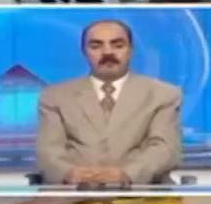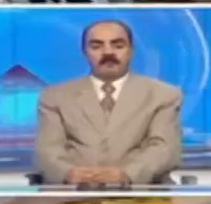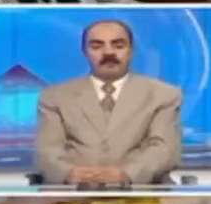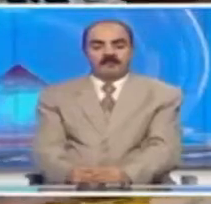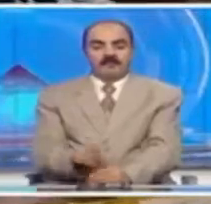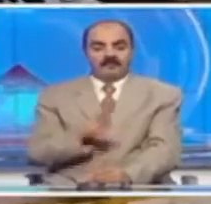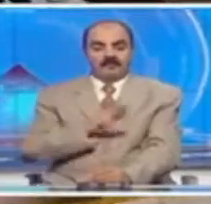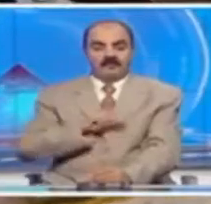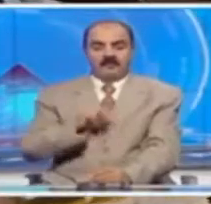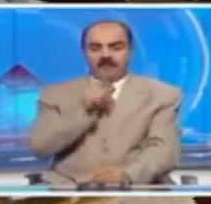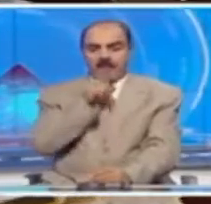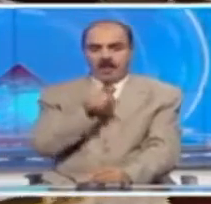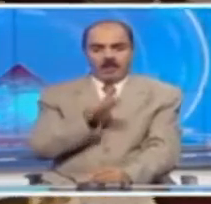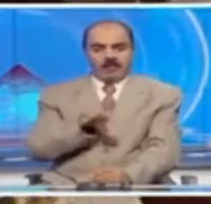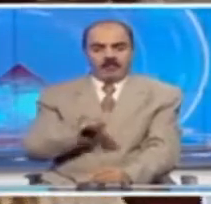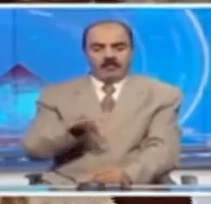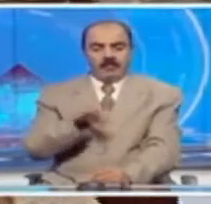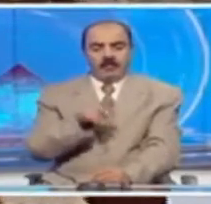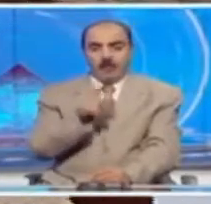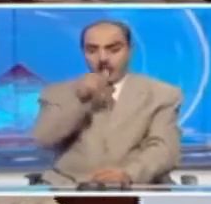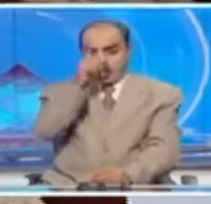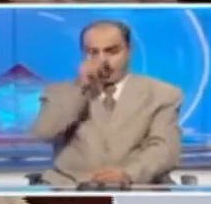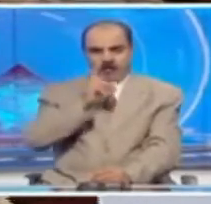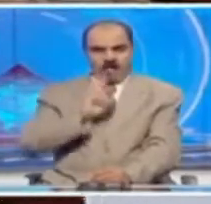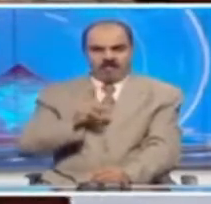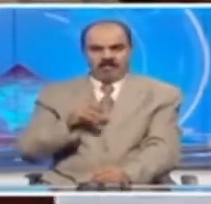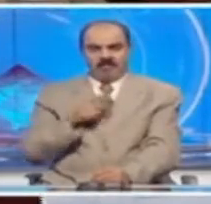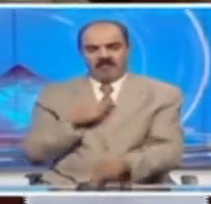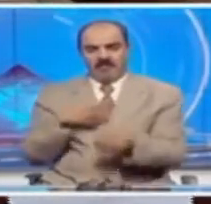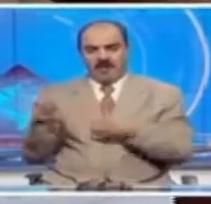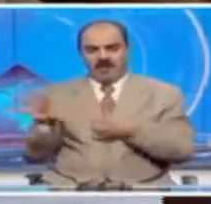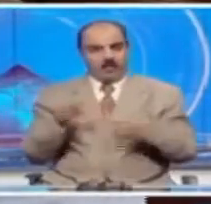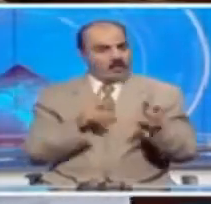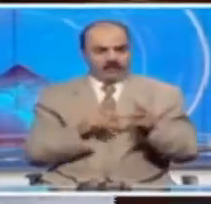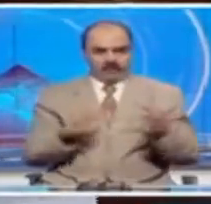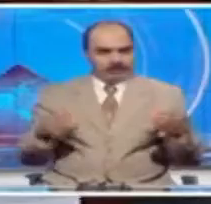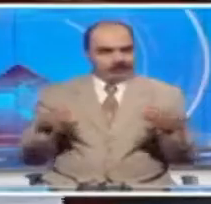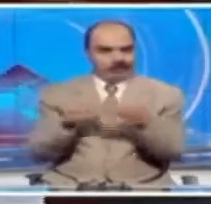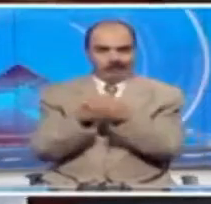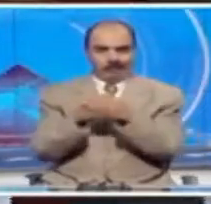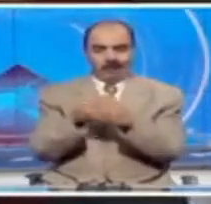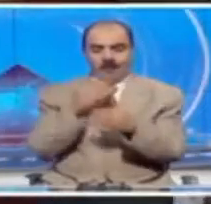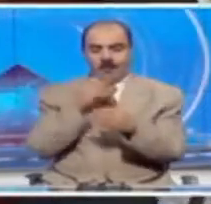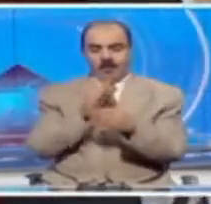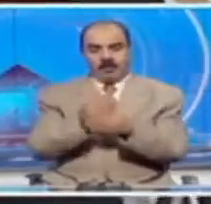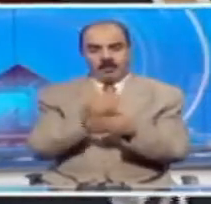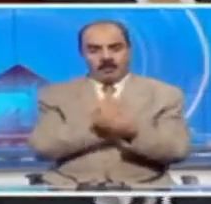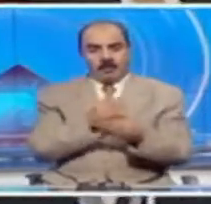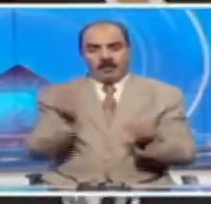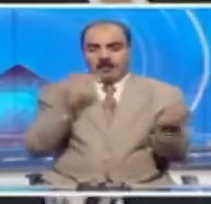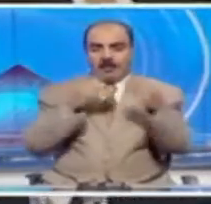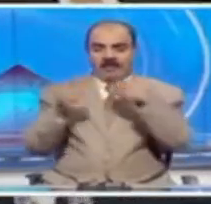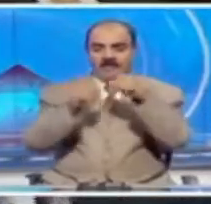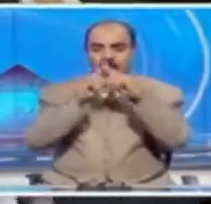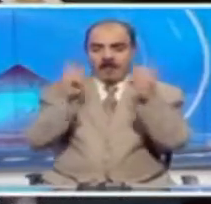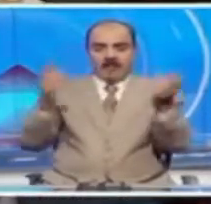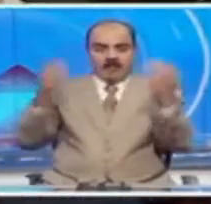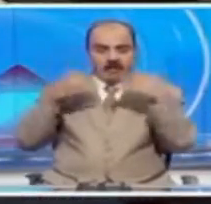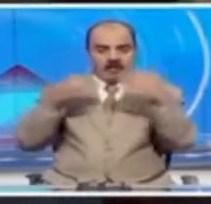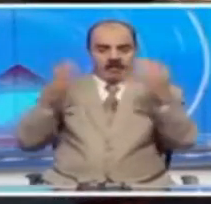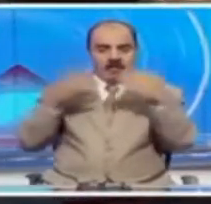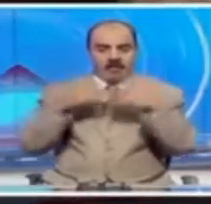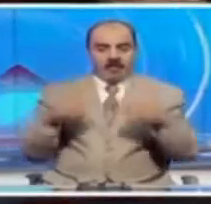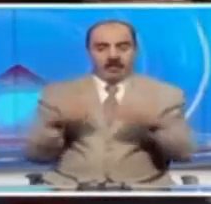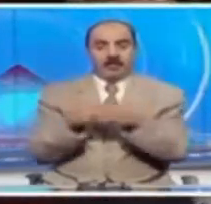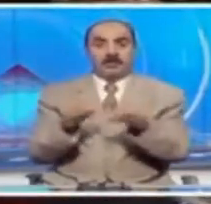حالها كحال اللغات، هكذا هي العلوم، لا تعرف الحدود ولا تتخطى الحياد، وتجمع الوفود من كل البلاد.